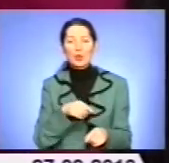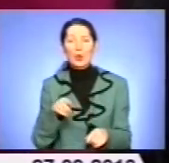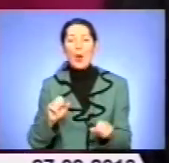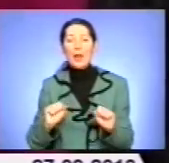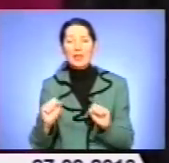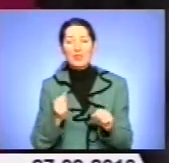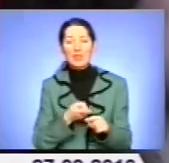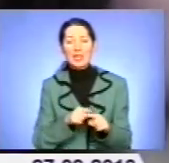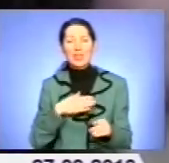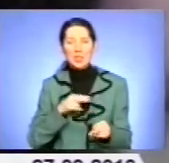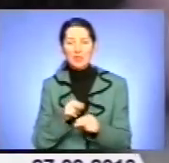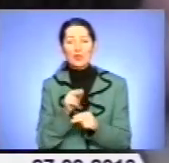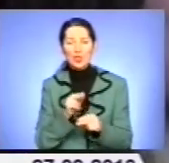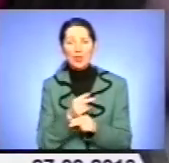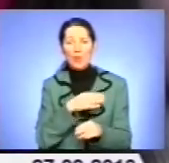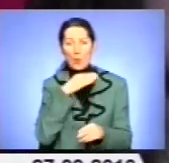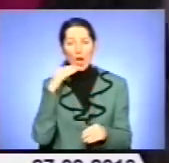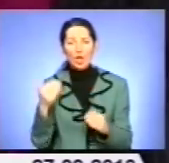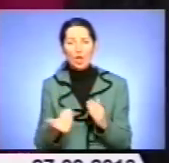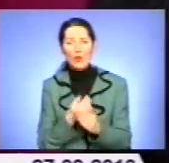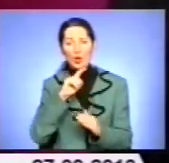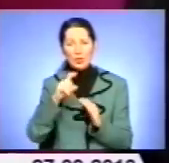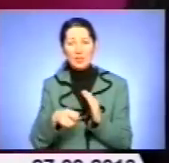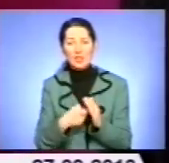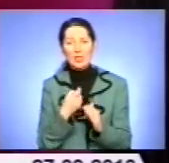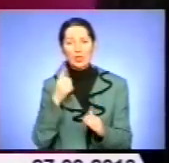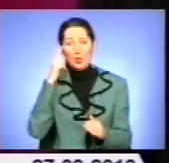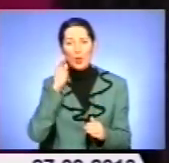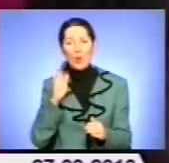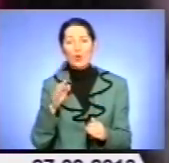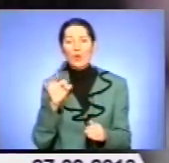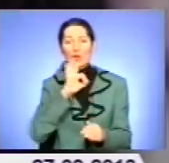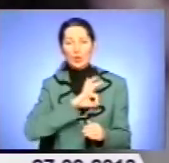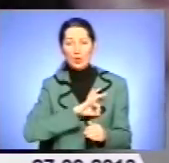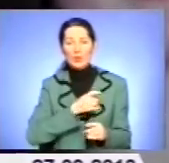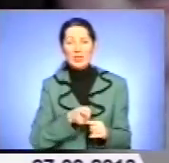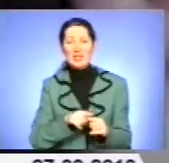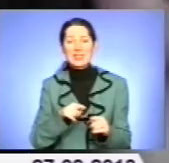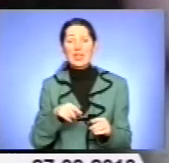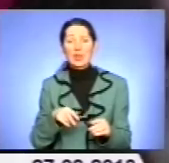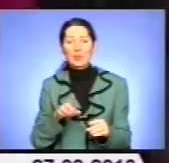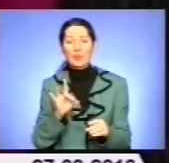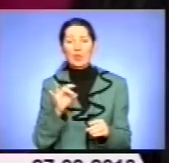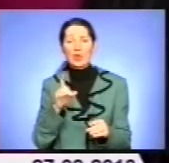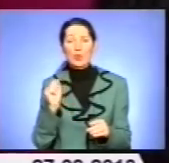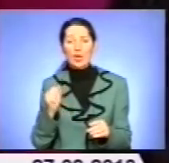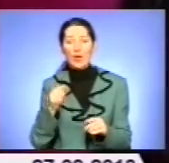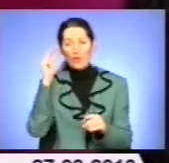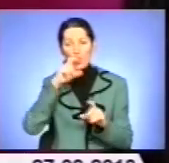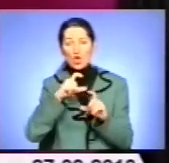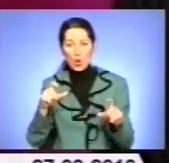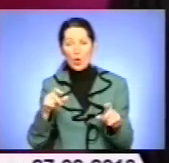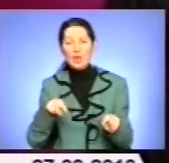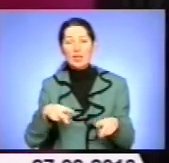нового для себе дізналася, і я думаю, що я буду використовувати ці рухи у школі на танцях. І